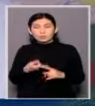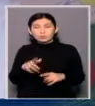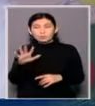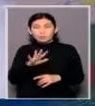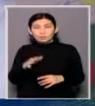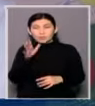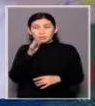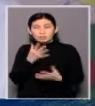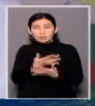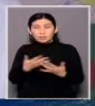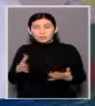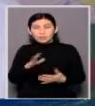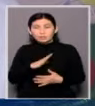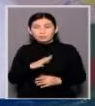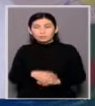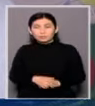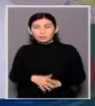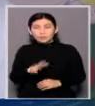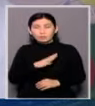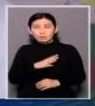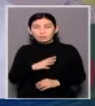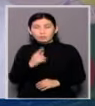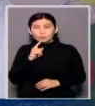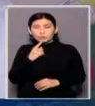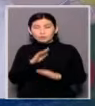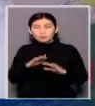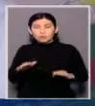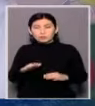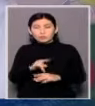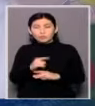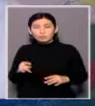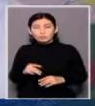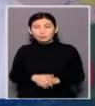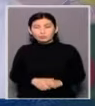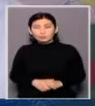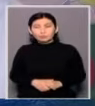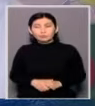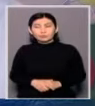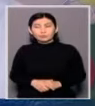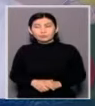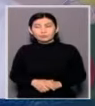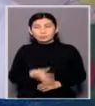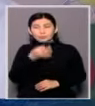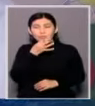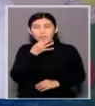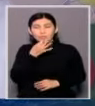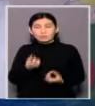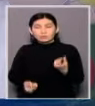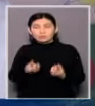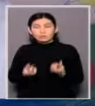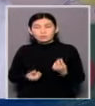аутизм различного типа. Бывают трудные дети аутизм диагнозом. Ранное